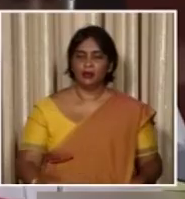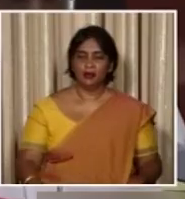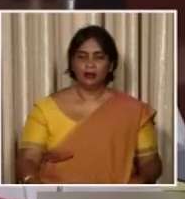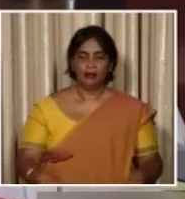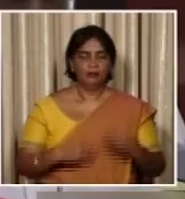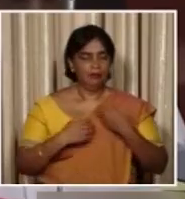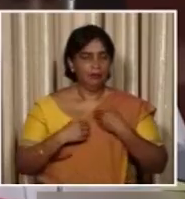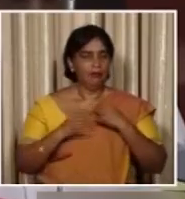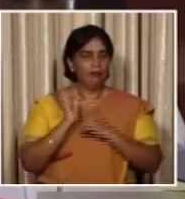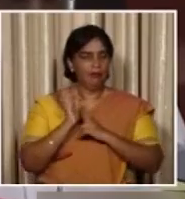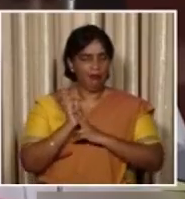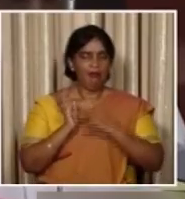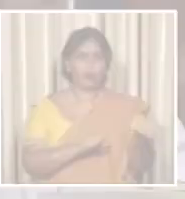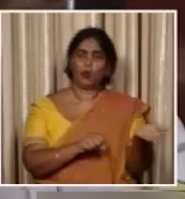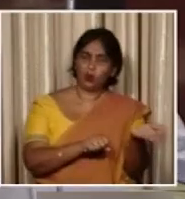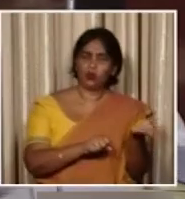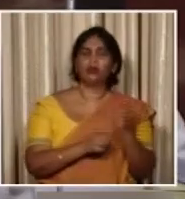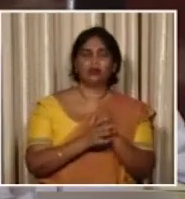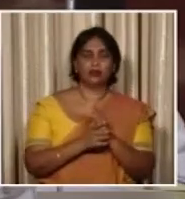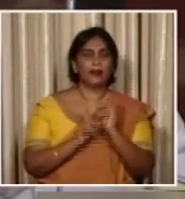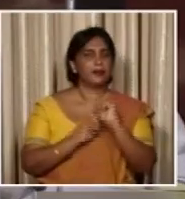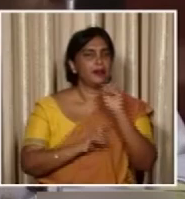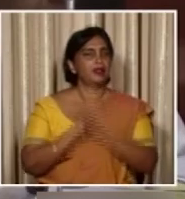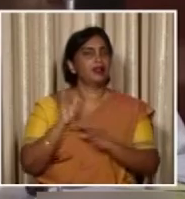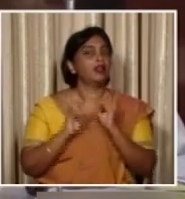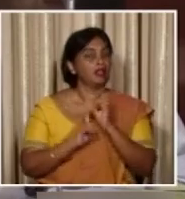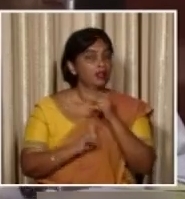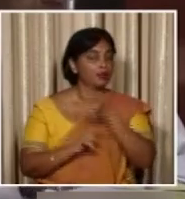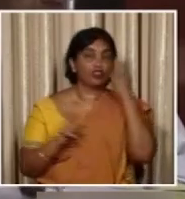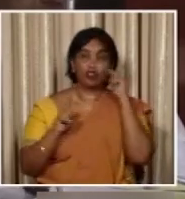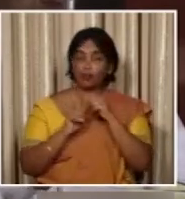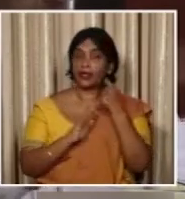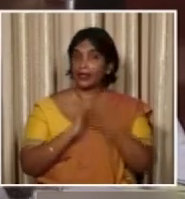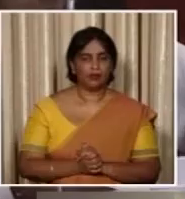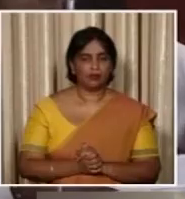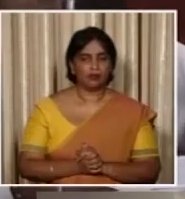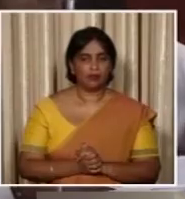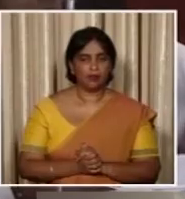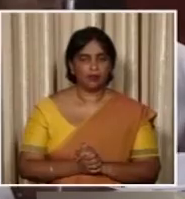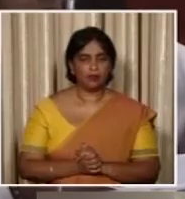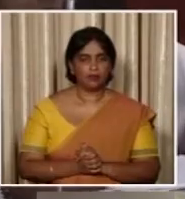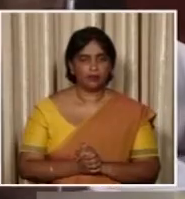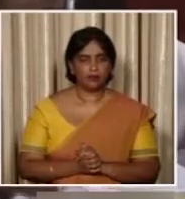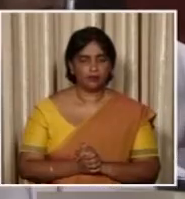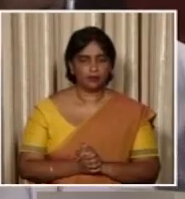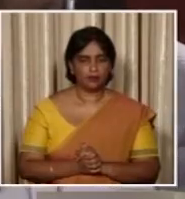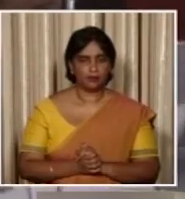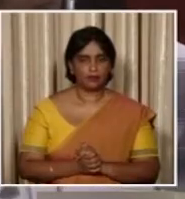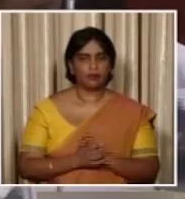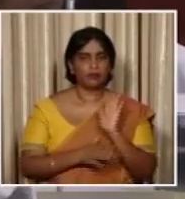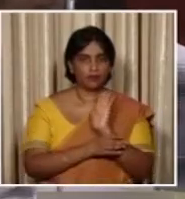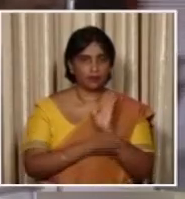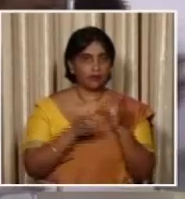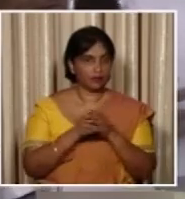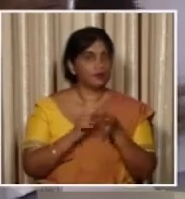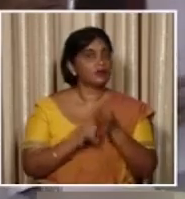කිව්වා. මම විජේදාස සභාපතිතුමාගේ අහන්න කැමති අර පාර්ලිමේන්තු මන්ත්‍රීවරයාට විරුද්ධව නීතිය ක්‍රියාත්මක කරනවාද? ඔබතුමා දැන් ශ්‍රී ලංකා නිදහස් පක්ෂයේ